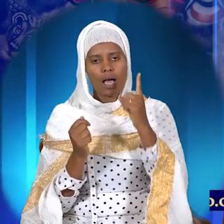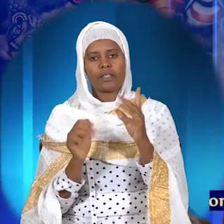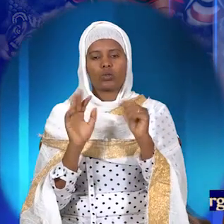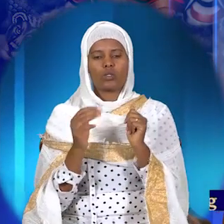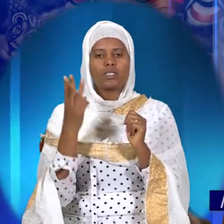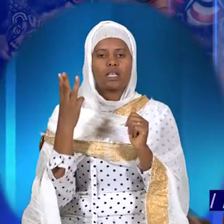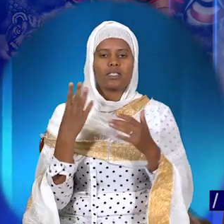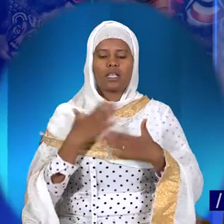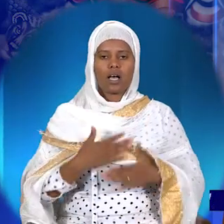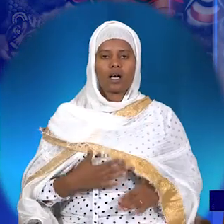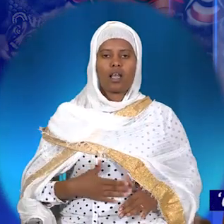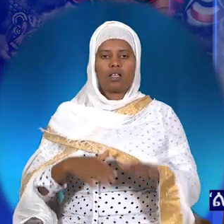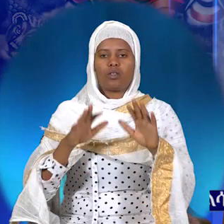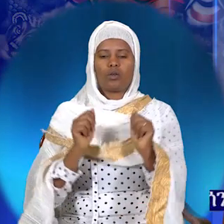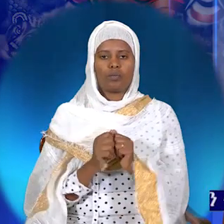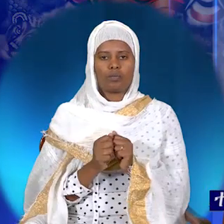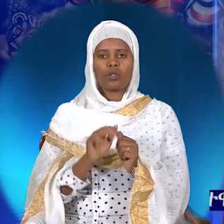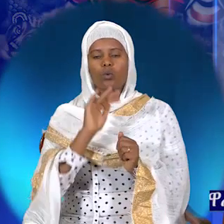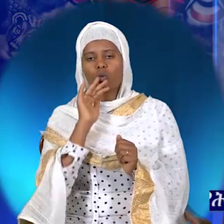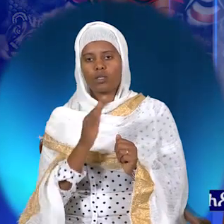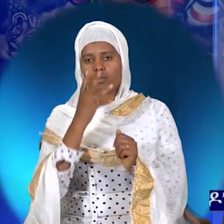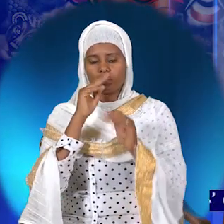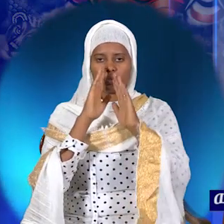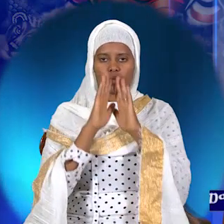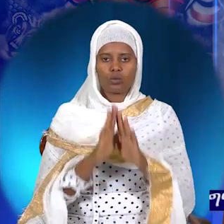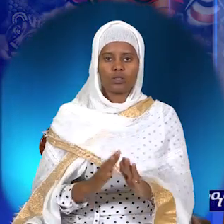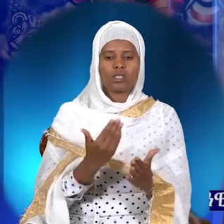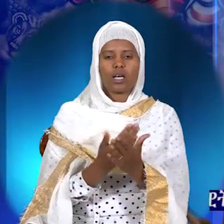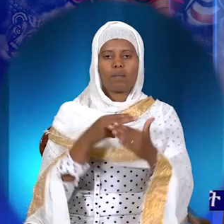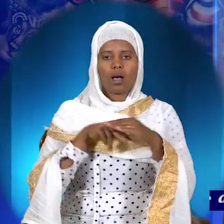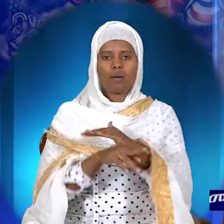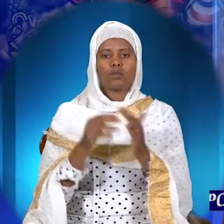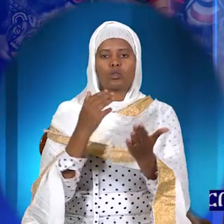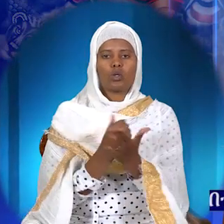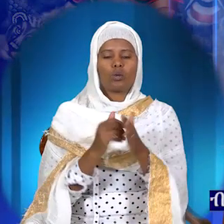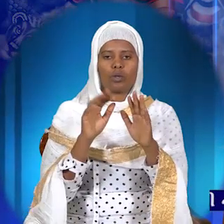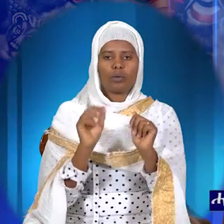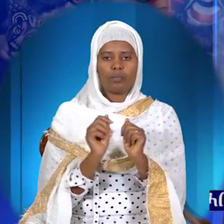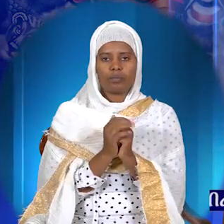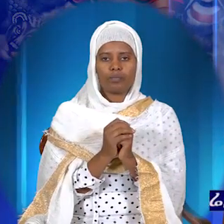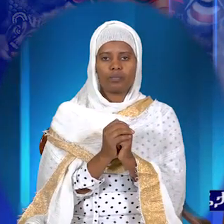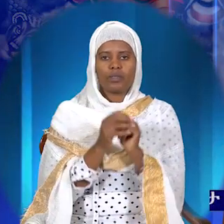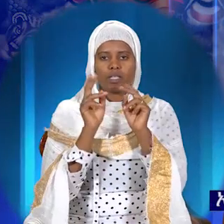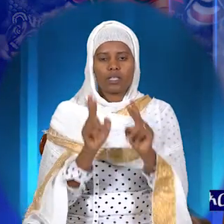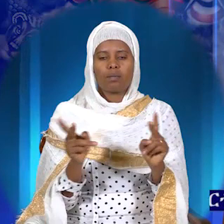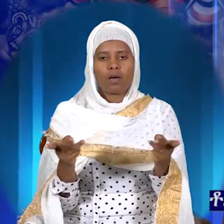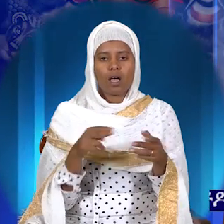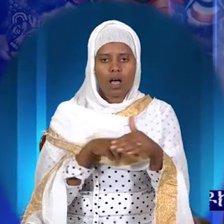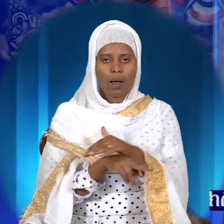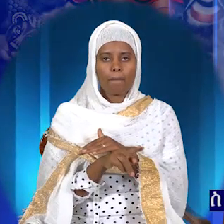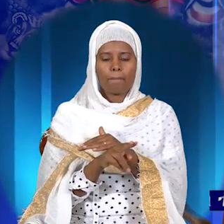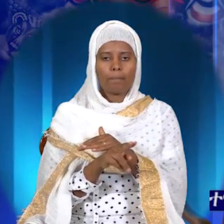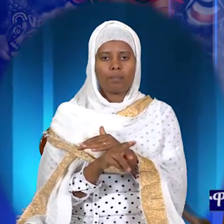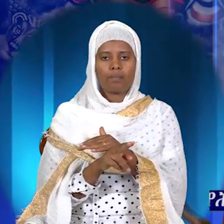ብኩሉ ኣፍኣዊ ግብሪ ሓደ ዝኾኑ ሰለስተ ኣካላት እዮም። ወልድን መንፈስ ቅዱስን ካብ ኣብ ዝተረኽቡ እዮም። ከም